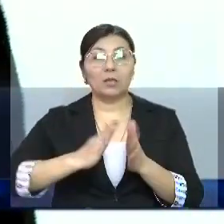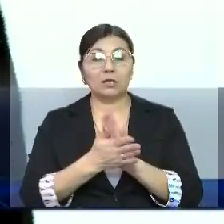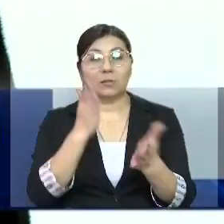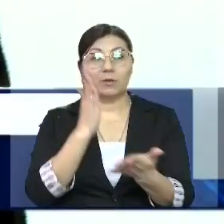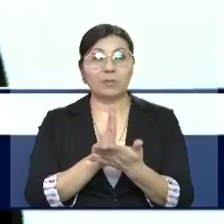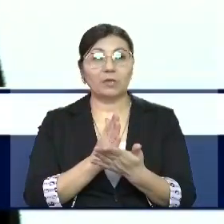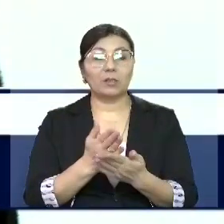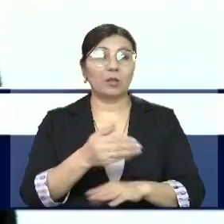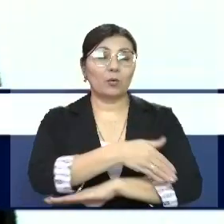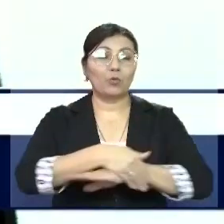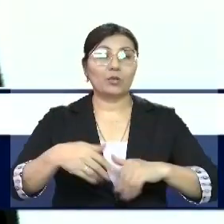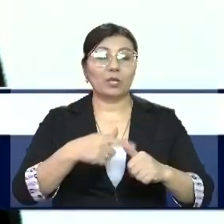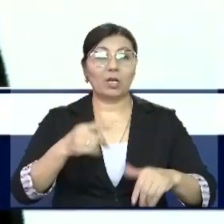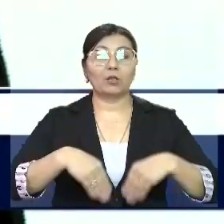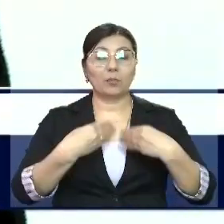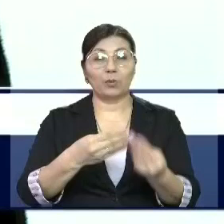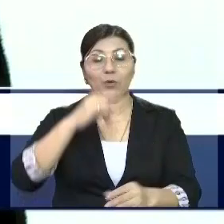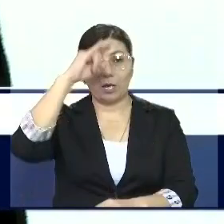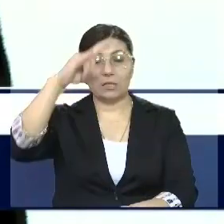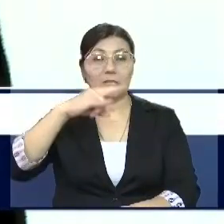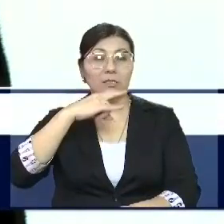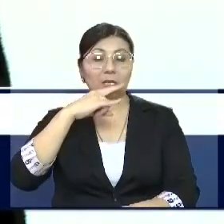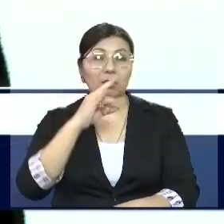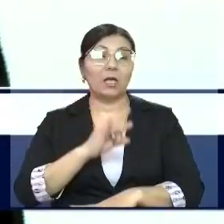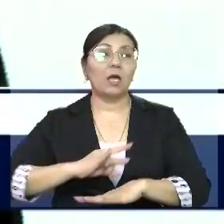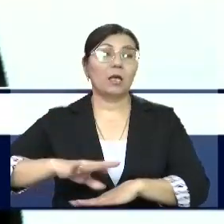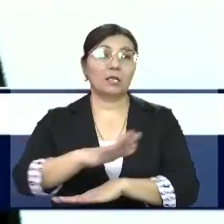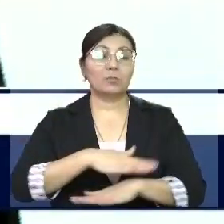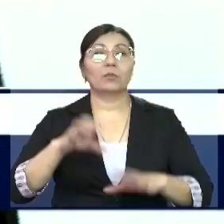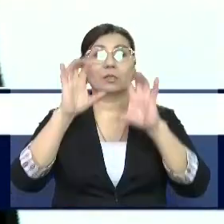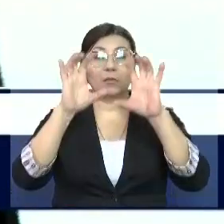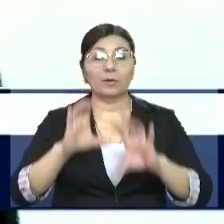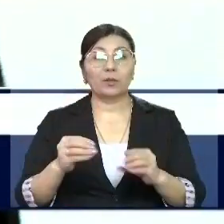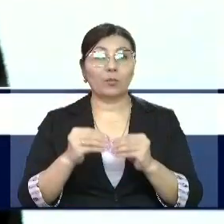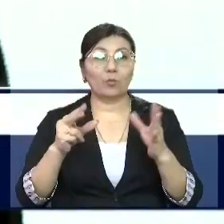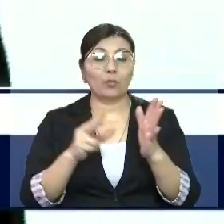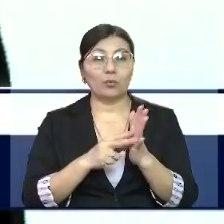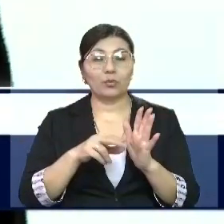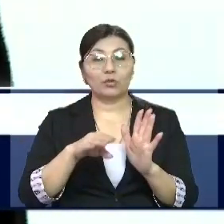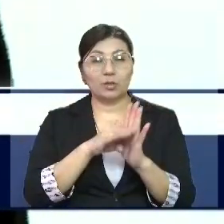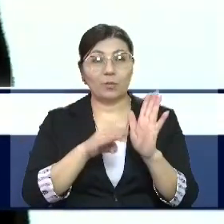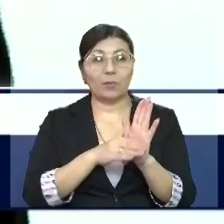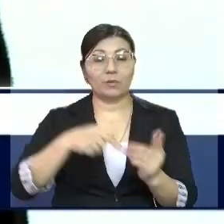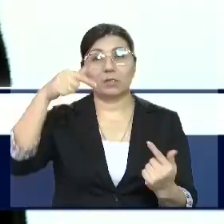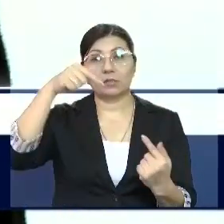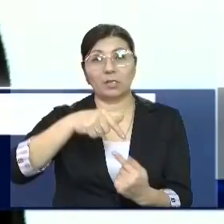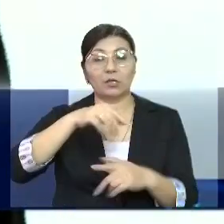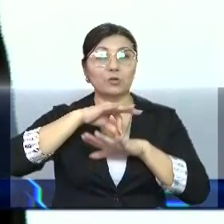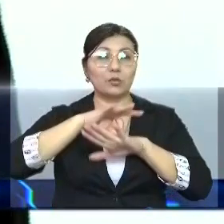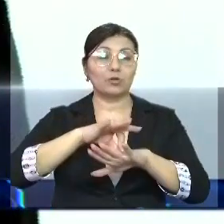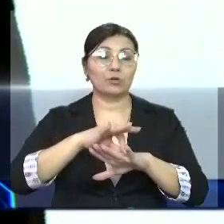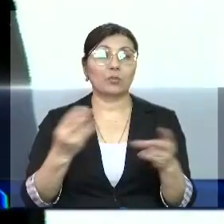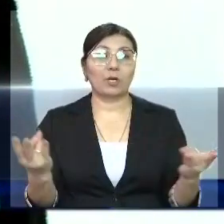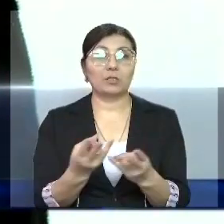Қазақстан Республикасы әкімшілік аумақтық құрылыс туралы заңының 13-ші бабына сәйкес жүргізілу қажет. Яғни бұл